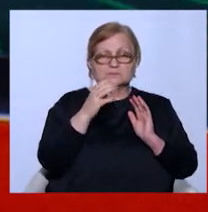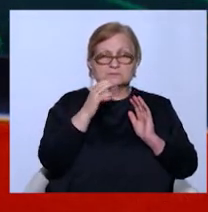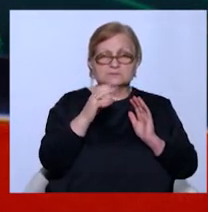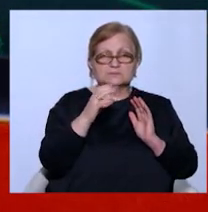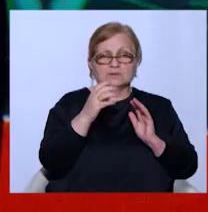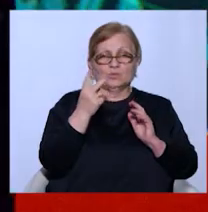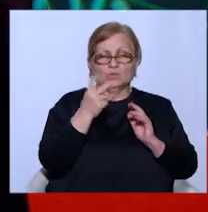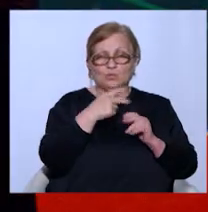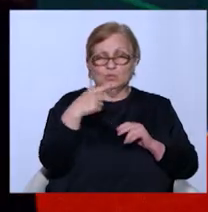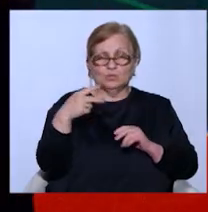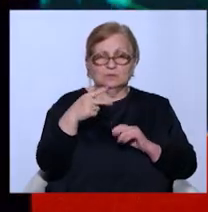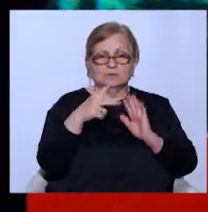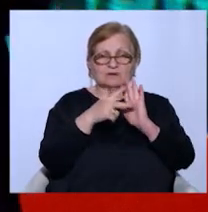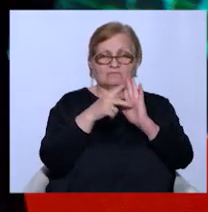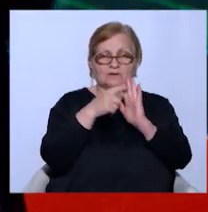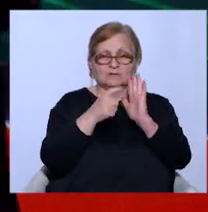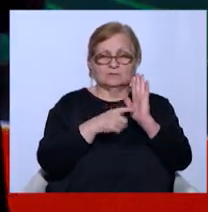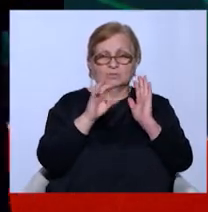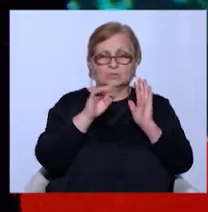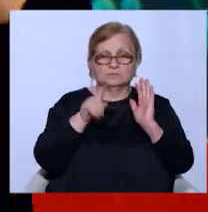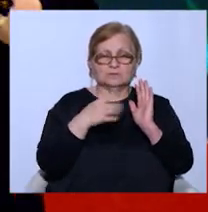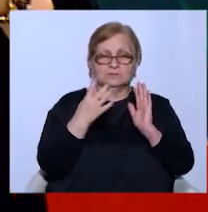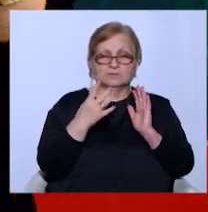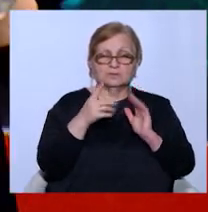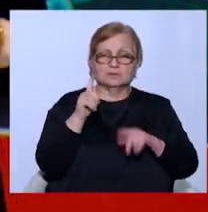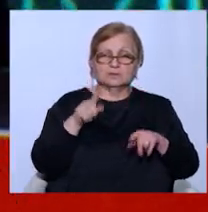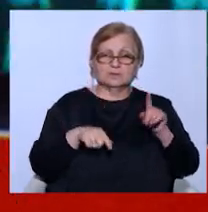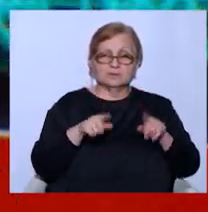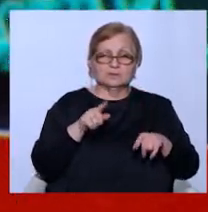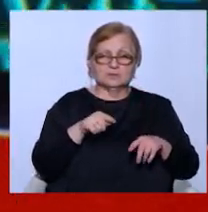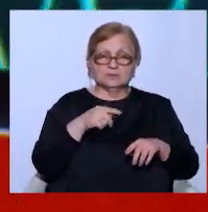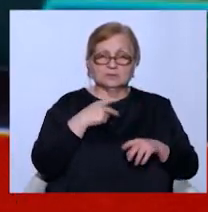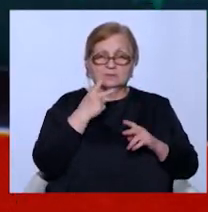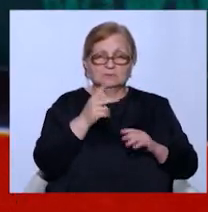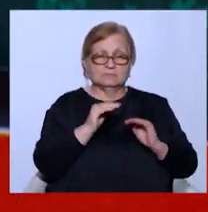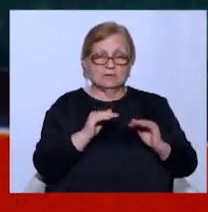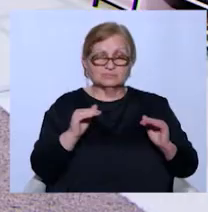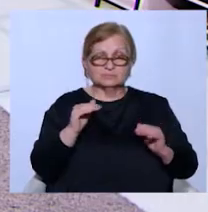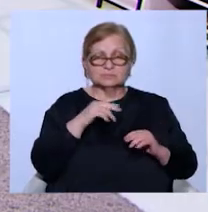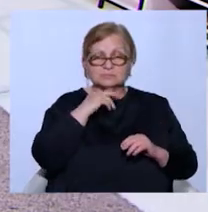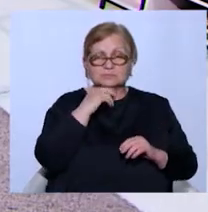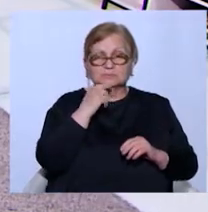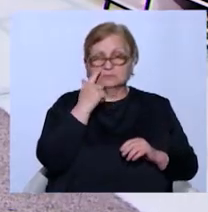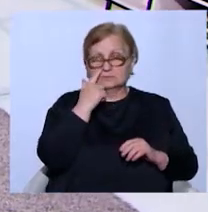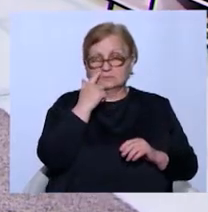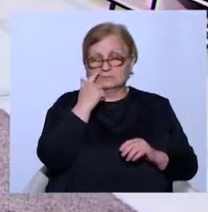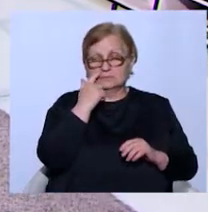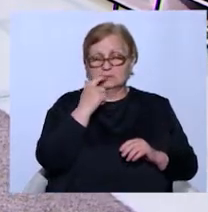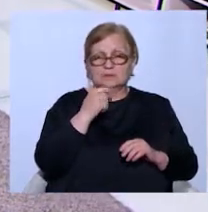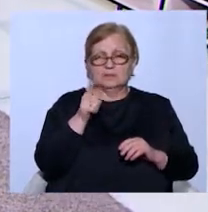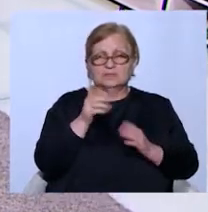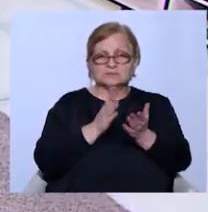8 გაყოფილი 0.4-ზე. მაგრამ ხანდახან მე ხო ვაკვირდები ჩემ მოსწავლეებს, აი ესე იციან ხოლმე წასვლა და